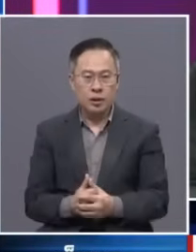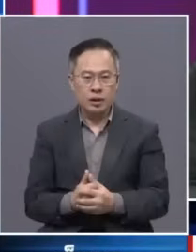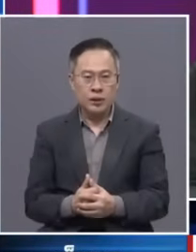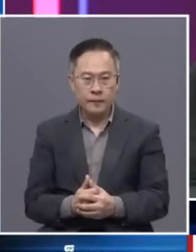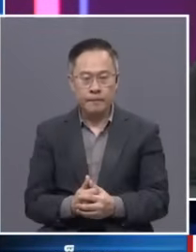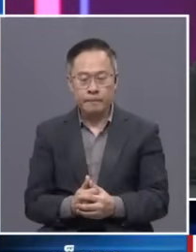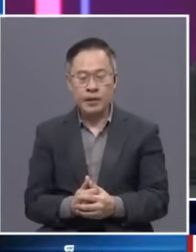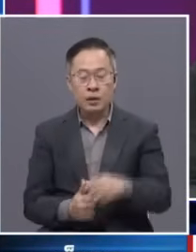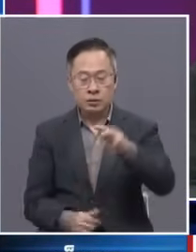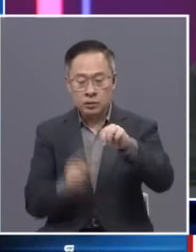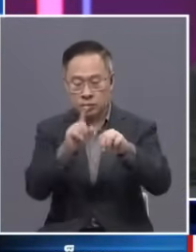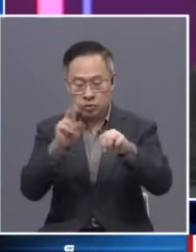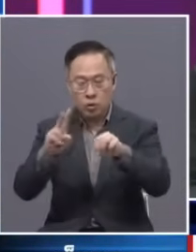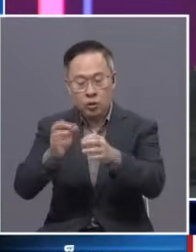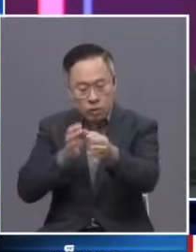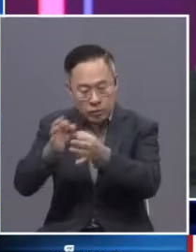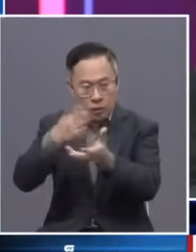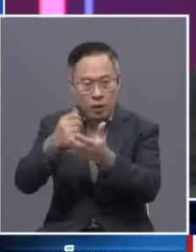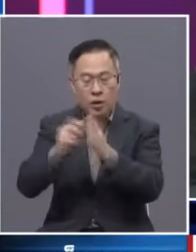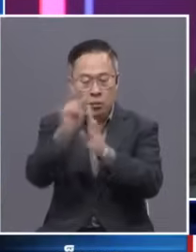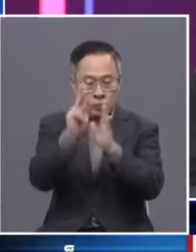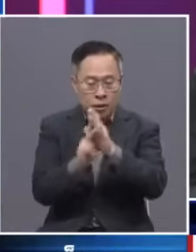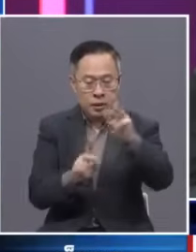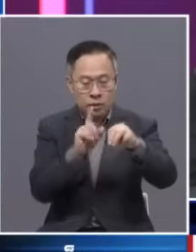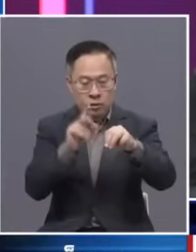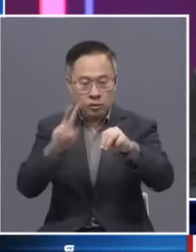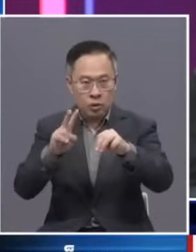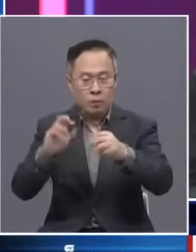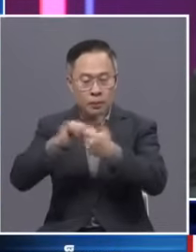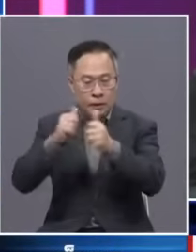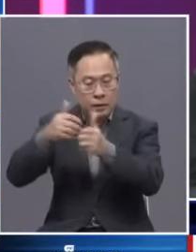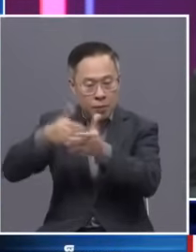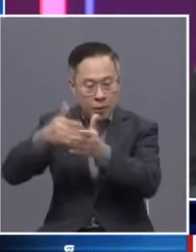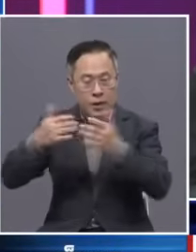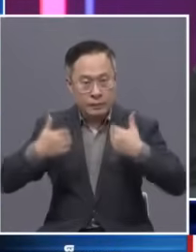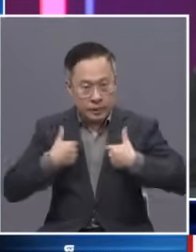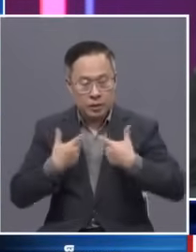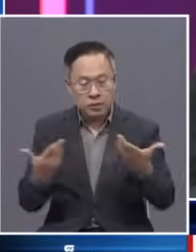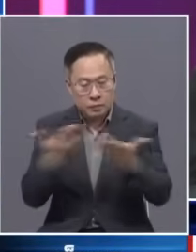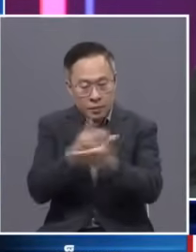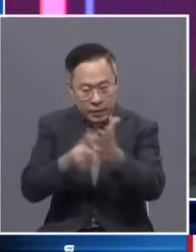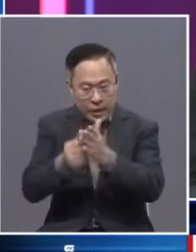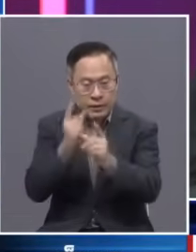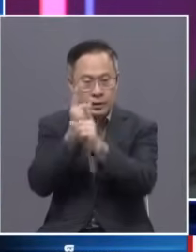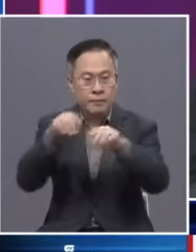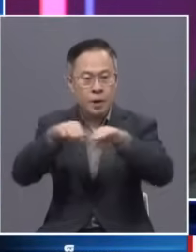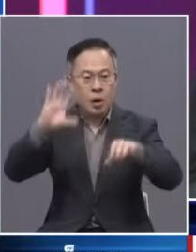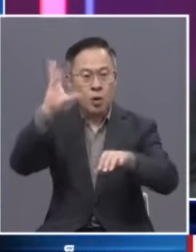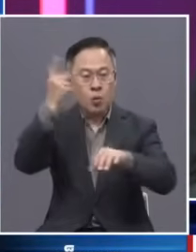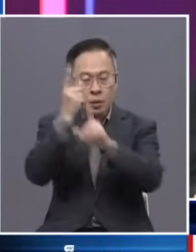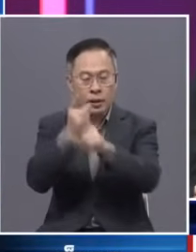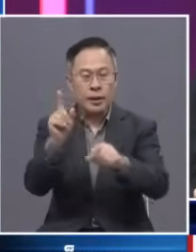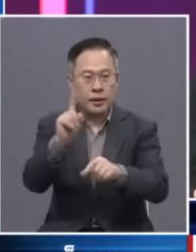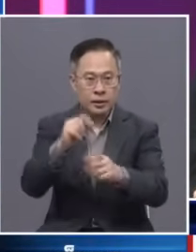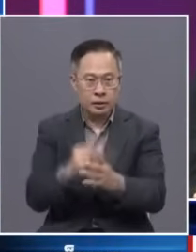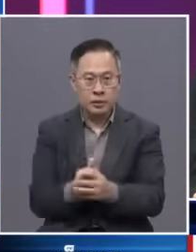ามบอกว่ามาตรานี้มีปัญหาจะปรับปรุงให้เป็นสากลขึ้นได้หรือไม่แต่ก็ทิ้งท้ายนะว่าทั้งหมดก็ขึ้นอยู่กับพรรคก้าวไกล